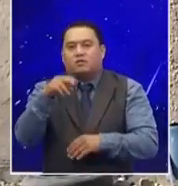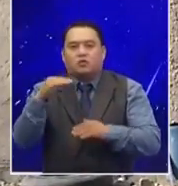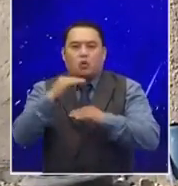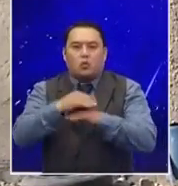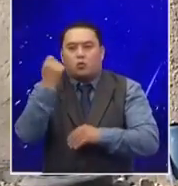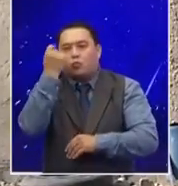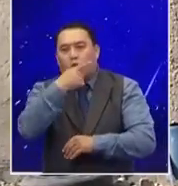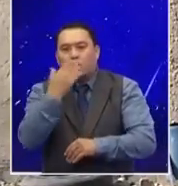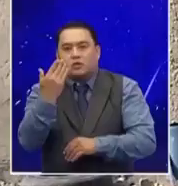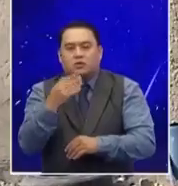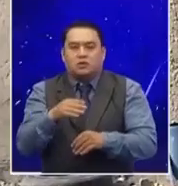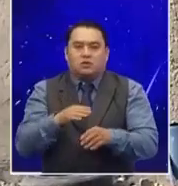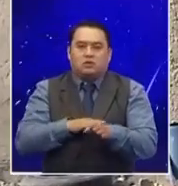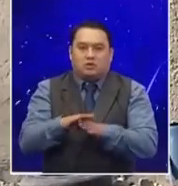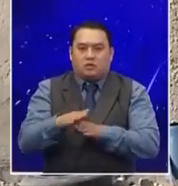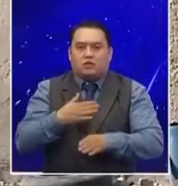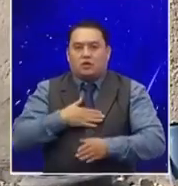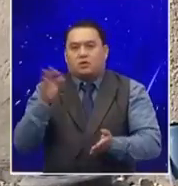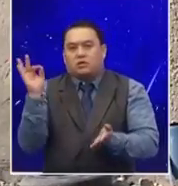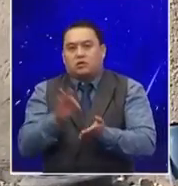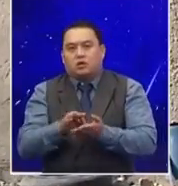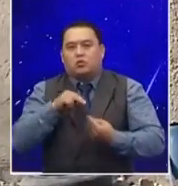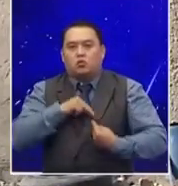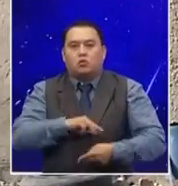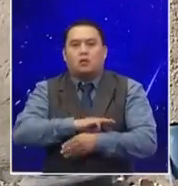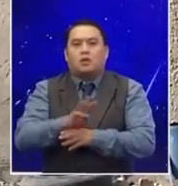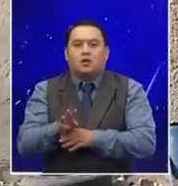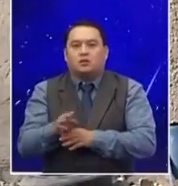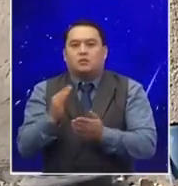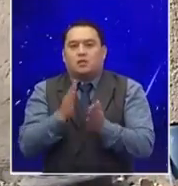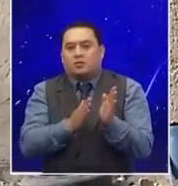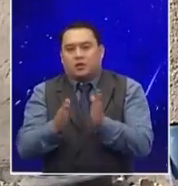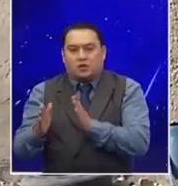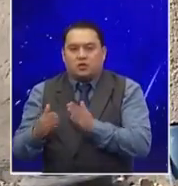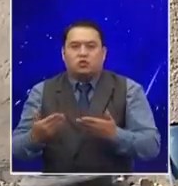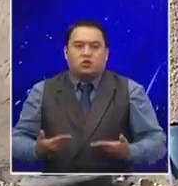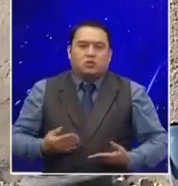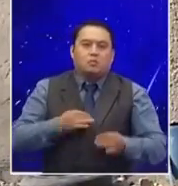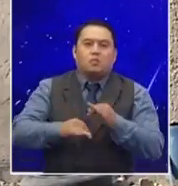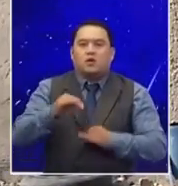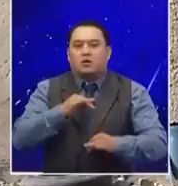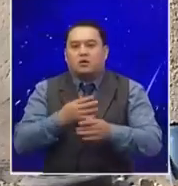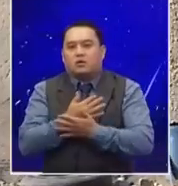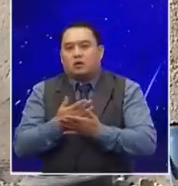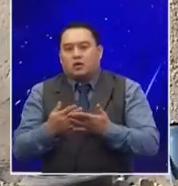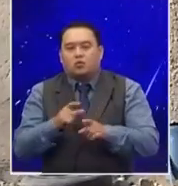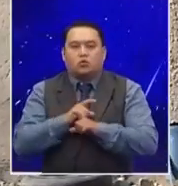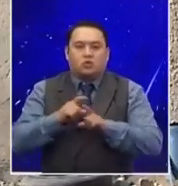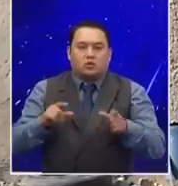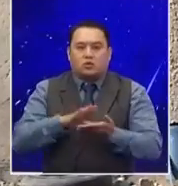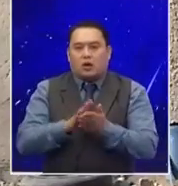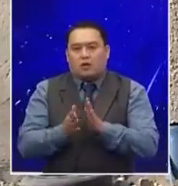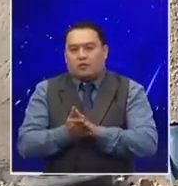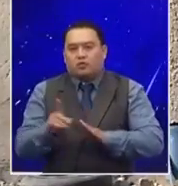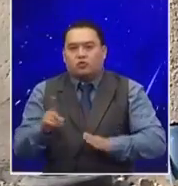чтобы убедиться, что они исправляются. Наша задача их трудоустроить, вернуть к прежнему укладу жизни. Ведем переговоры с различными учреждениями,